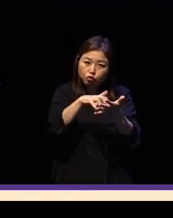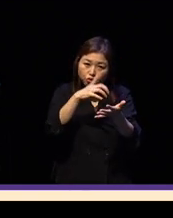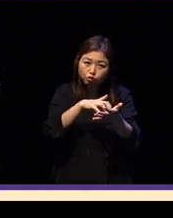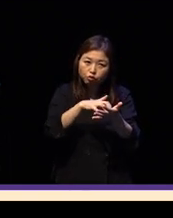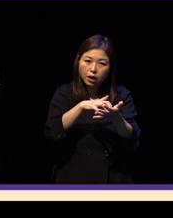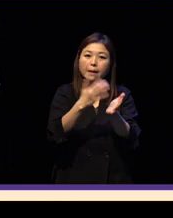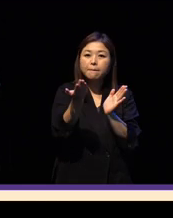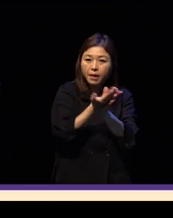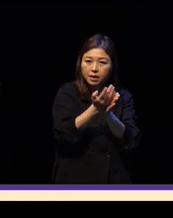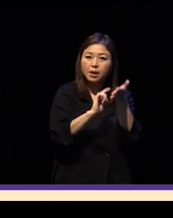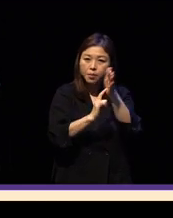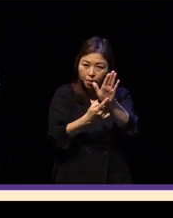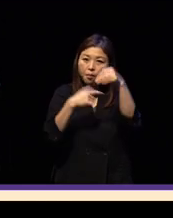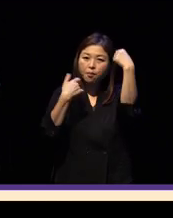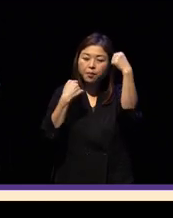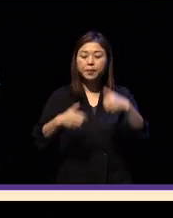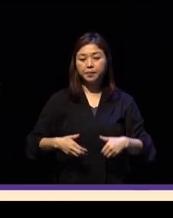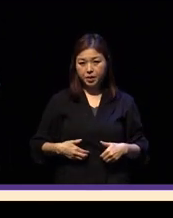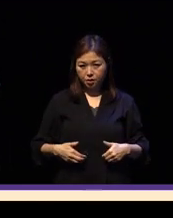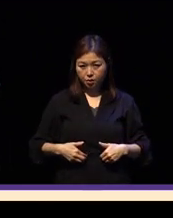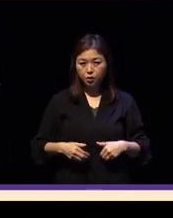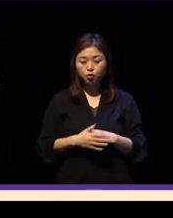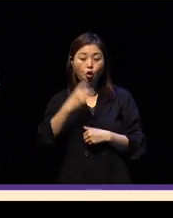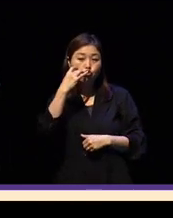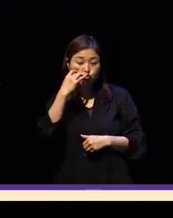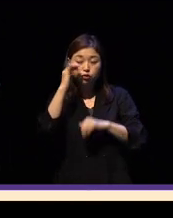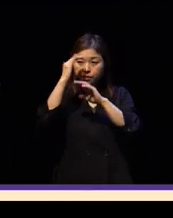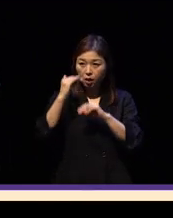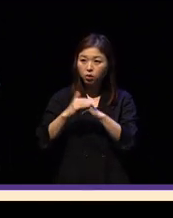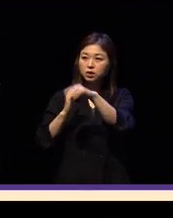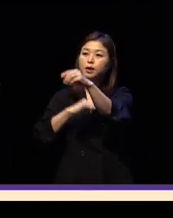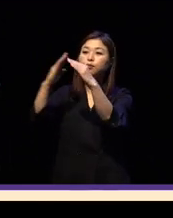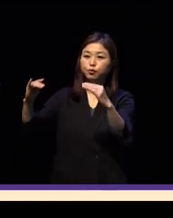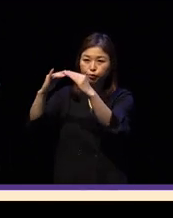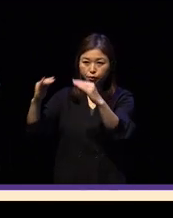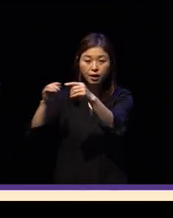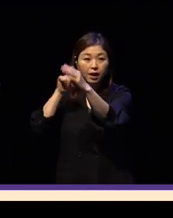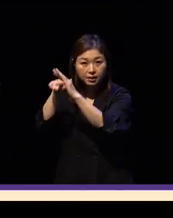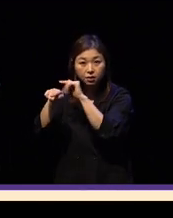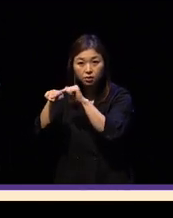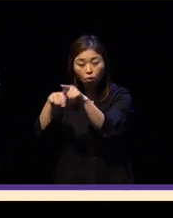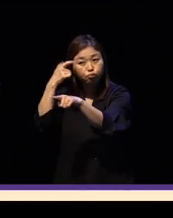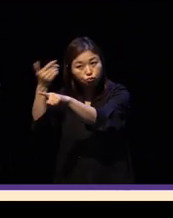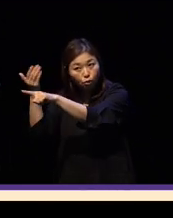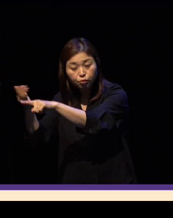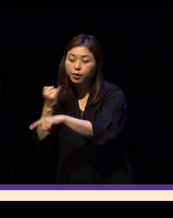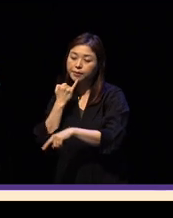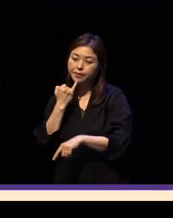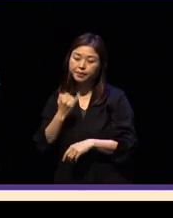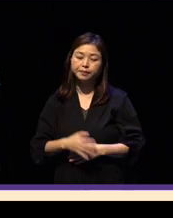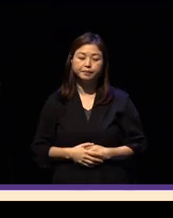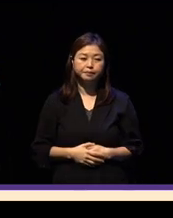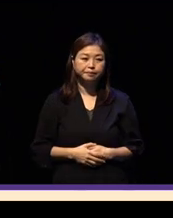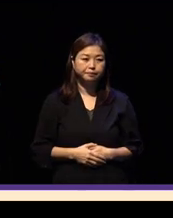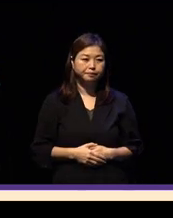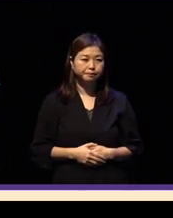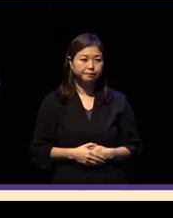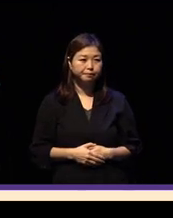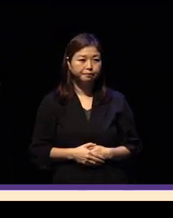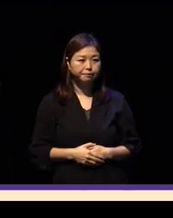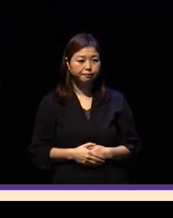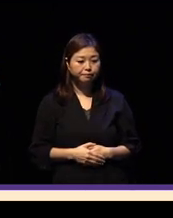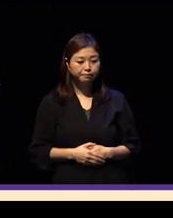공고문과 있다 궁금하신 점들은 부스에서 안내 드릴 예정이니까 오셔서 문의 주시면 감사하겠습니다.